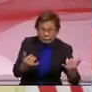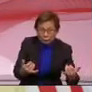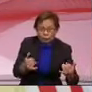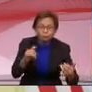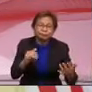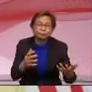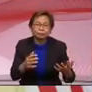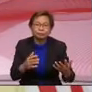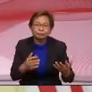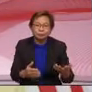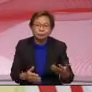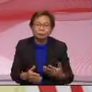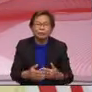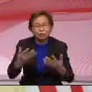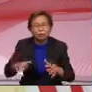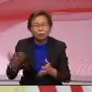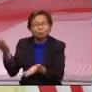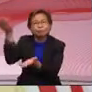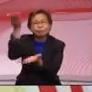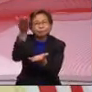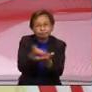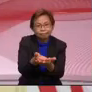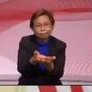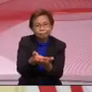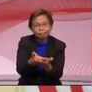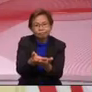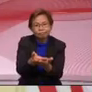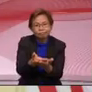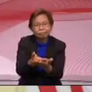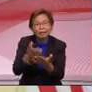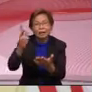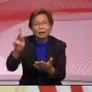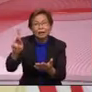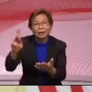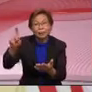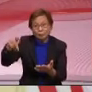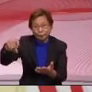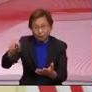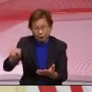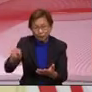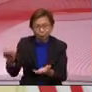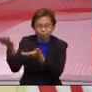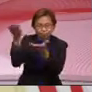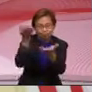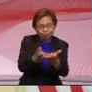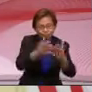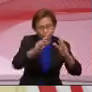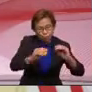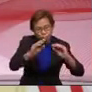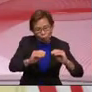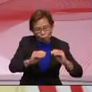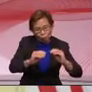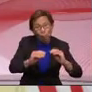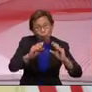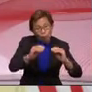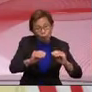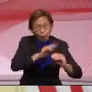mendengar pembentangan daripada Kementerian Pendidikan, maka mesyuarat khas hari ini